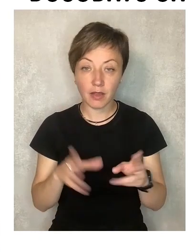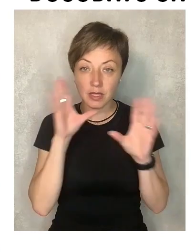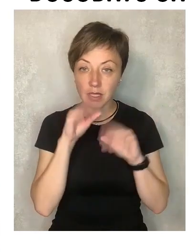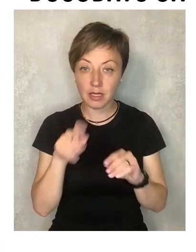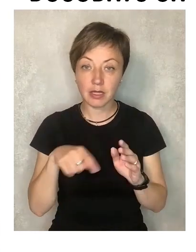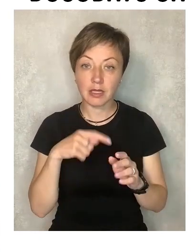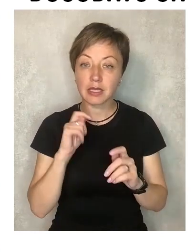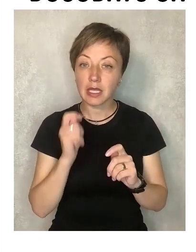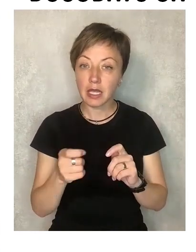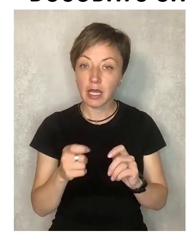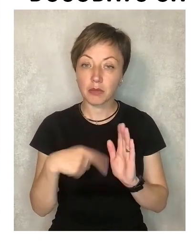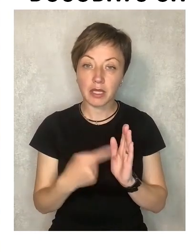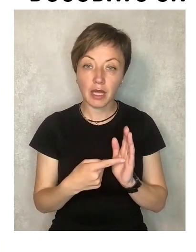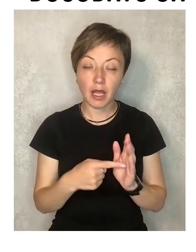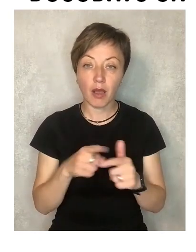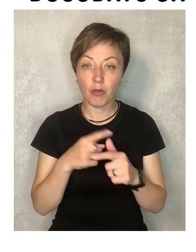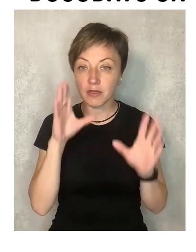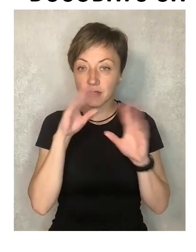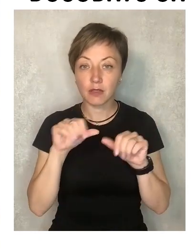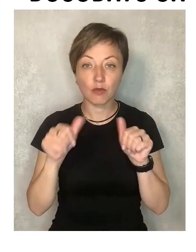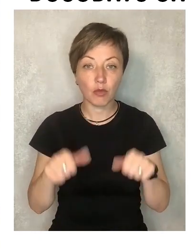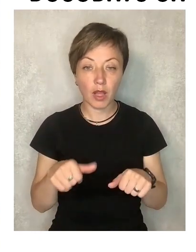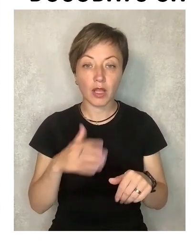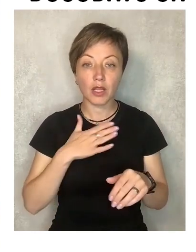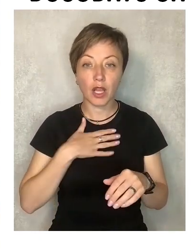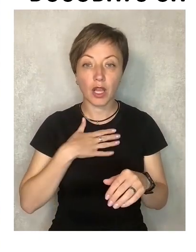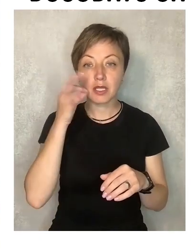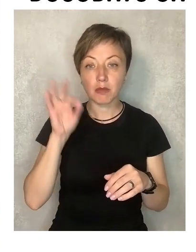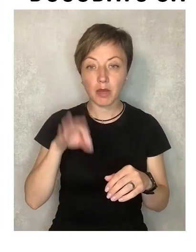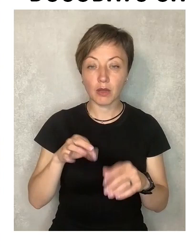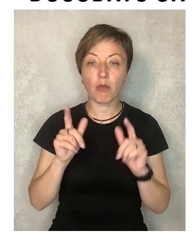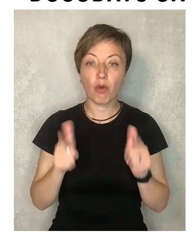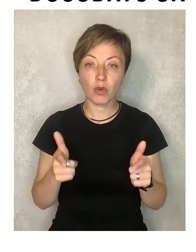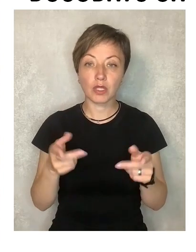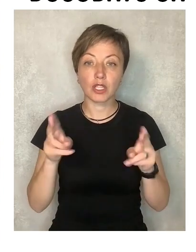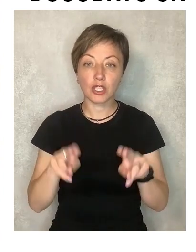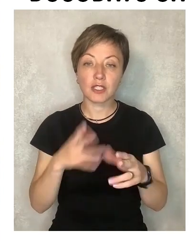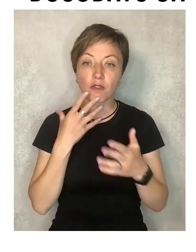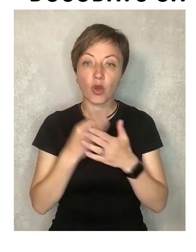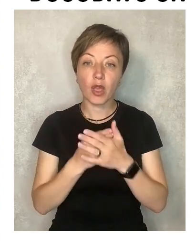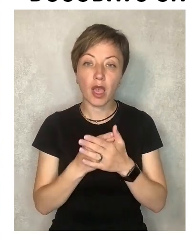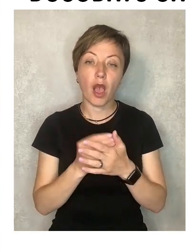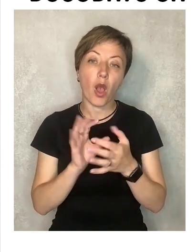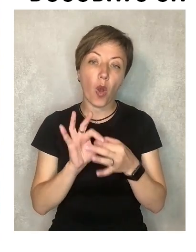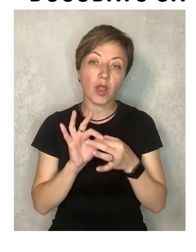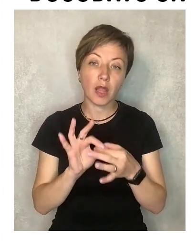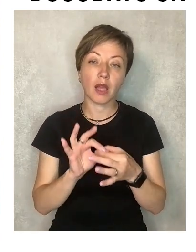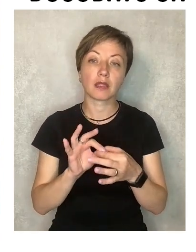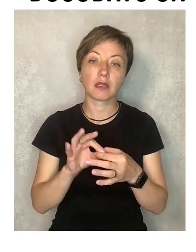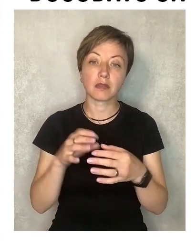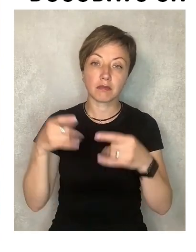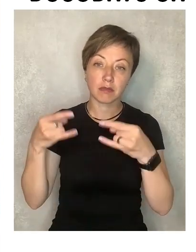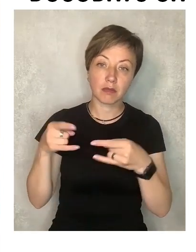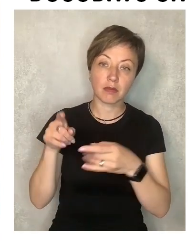питання або не встигли його ще сформулювати, наші експертки погодились залишити свої контакти, вони будуть потім на екрані, ви зможете собі